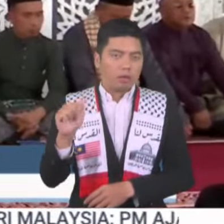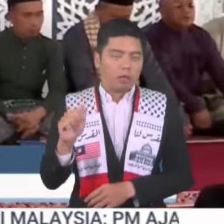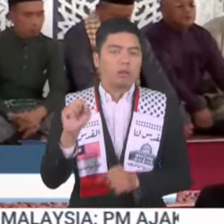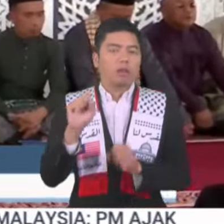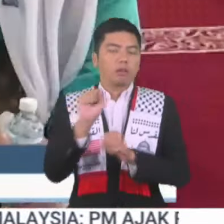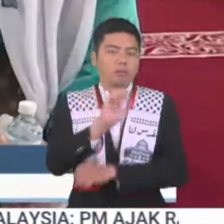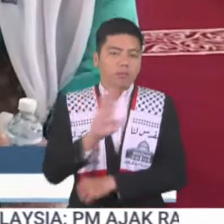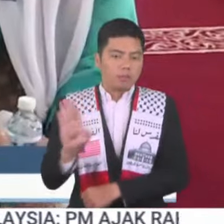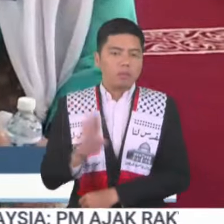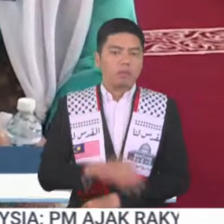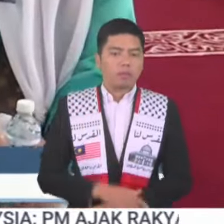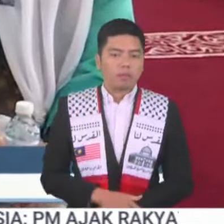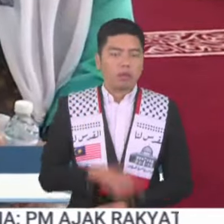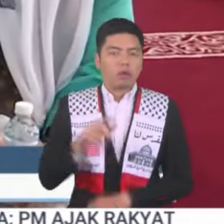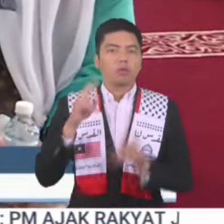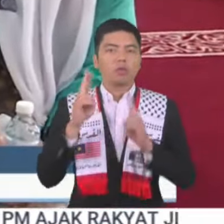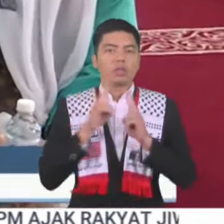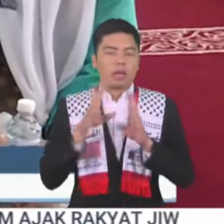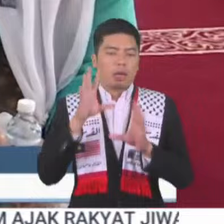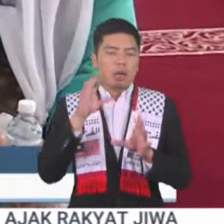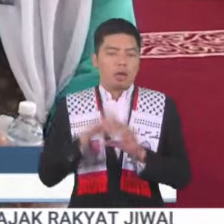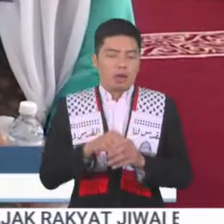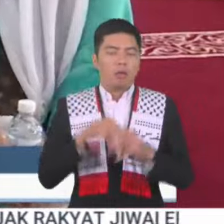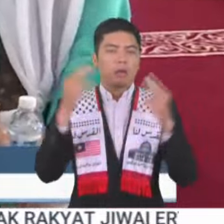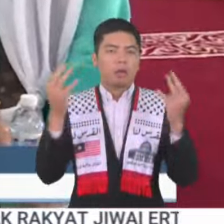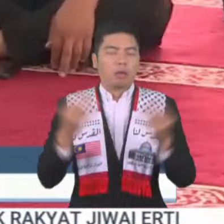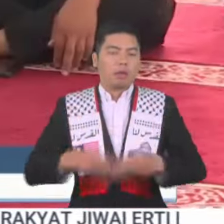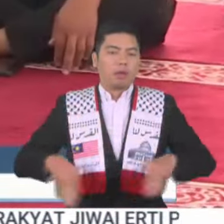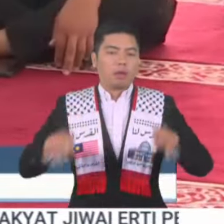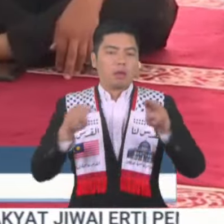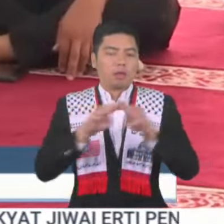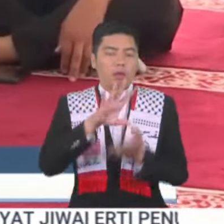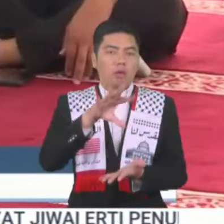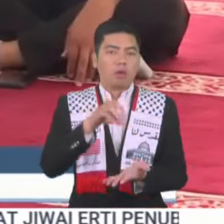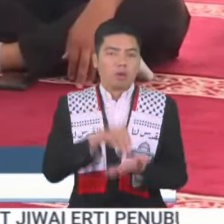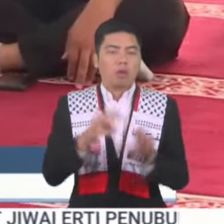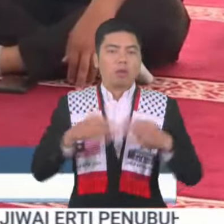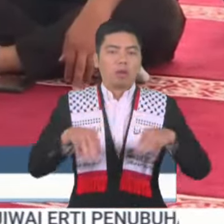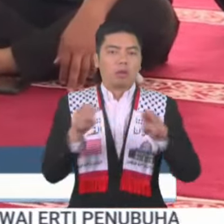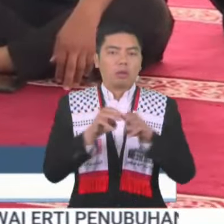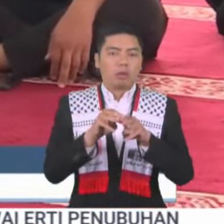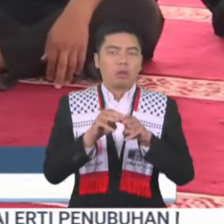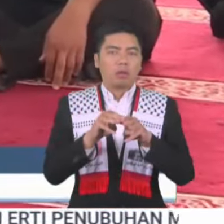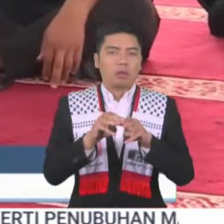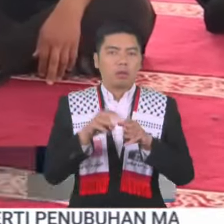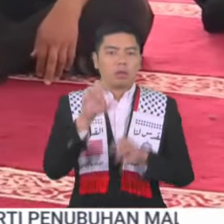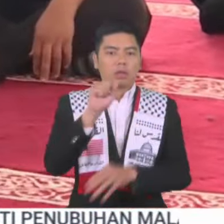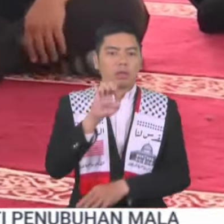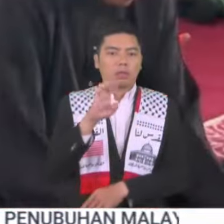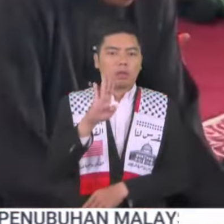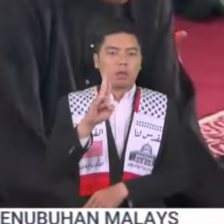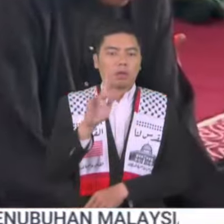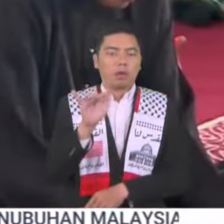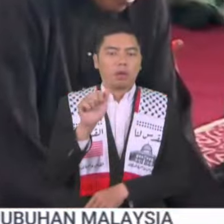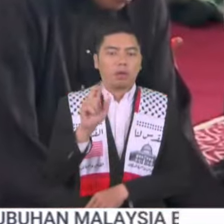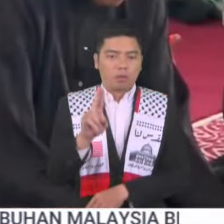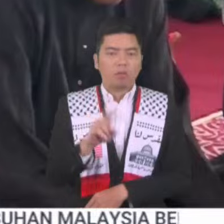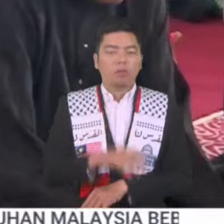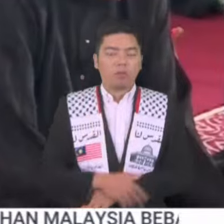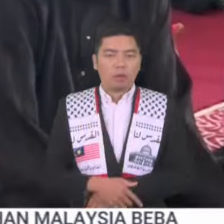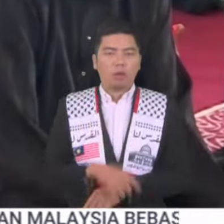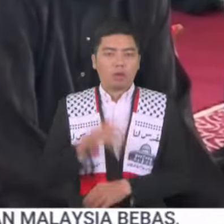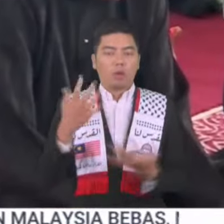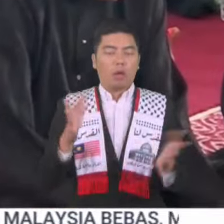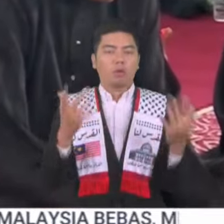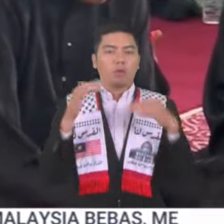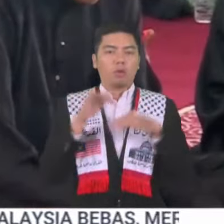pemberita selepas sebutan Maulidur Rasul peringkat daerah Sebuyau di Masjid Al-Muflihin Sebuyau. Beliau sebelum itu